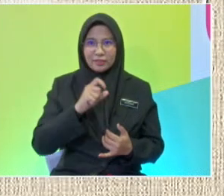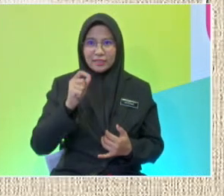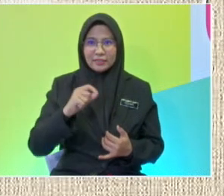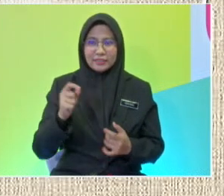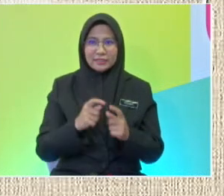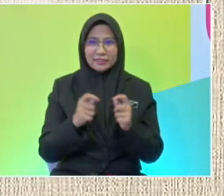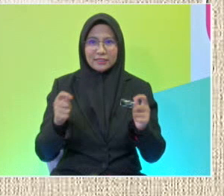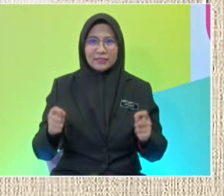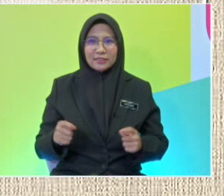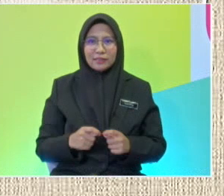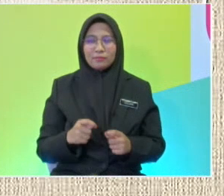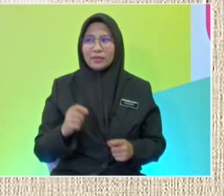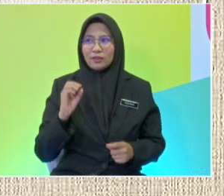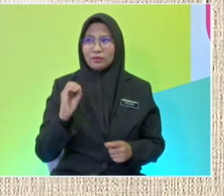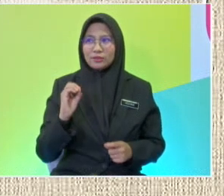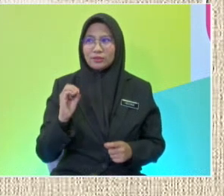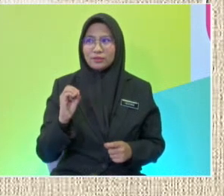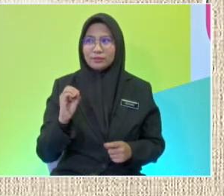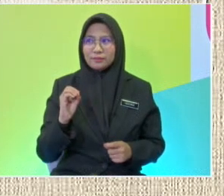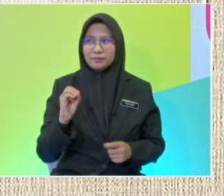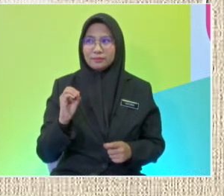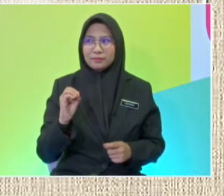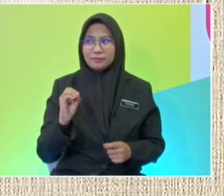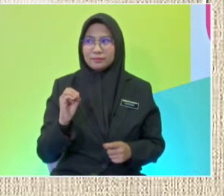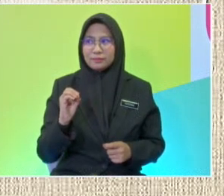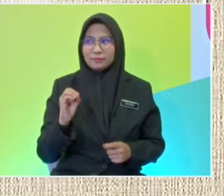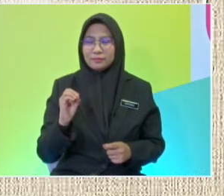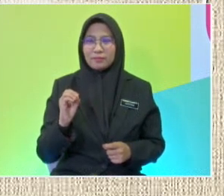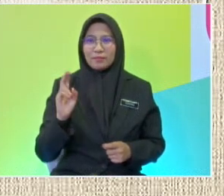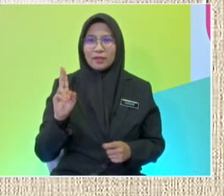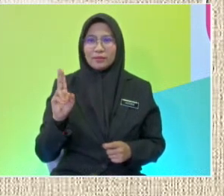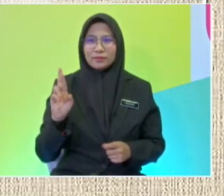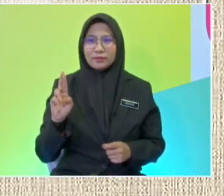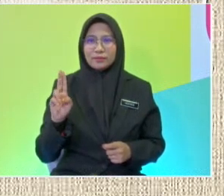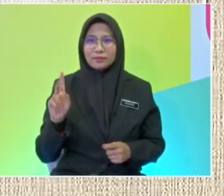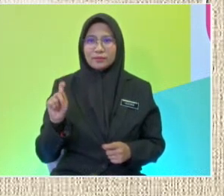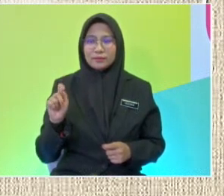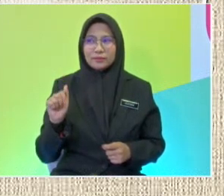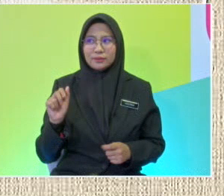manipulasi Oke urutan juga